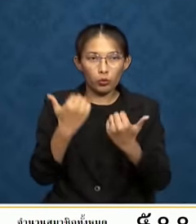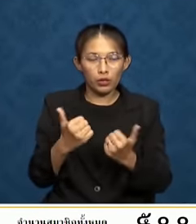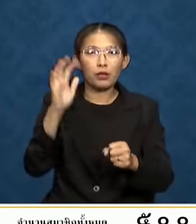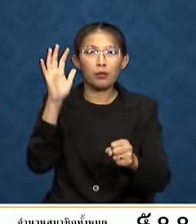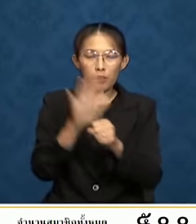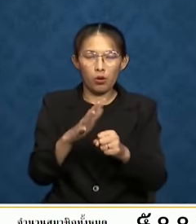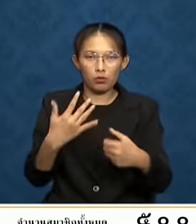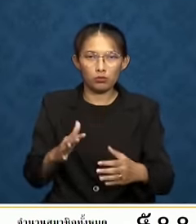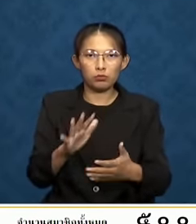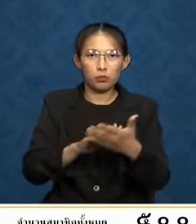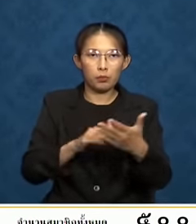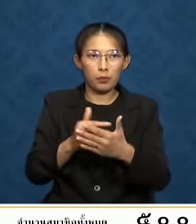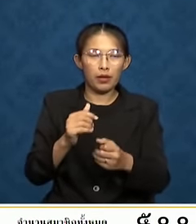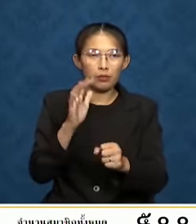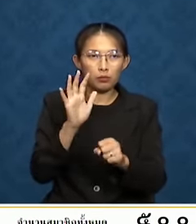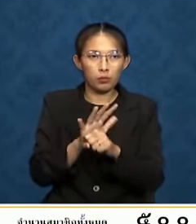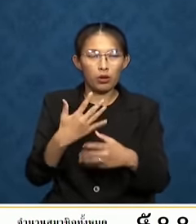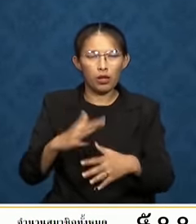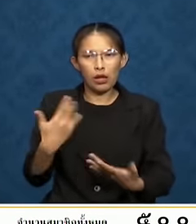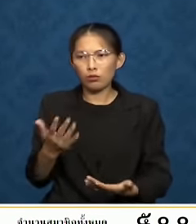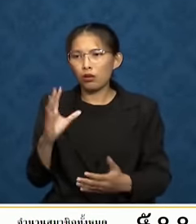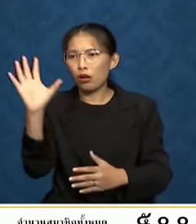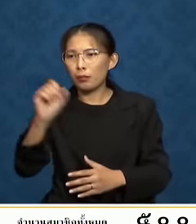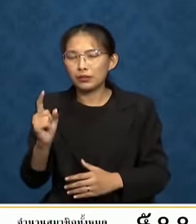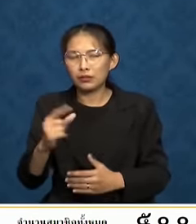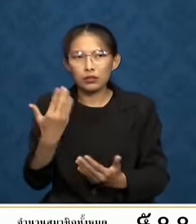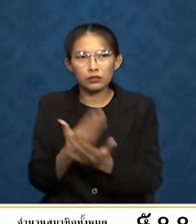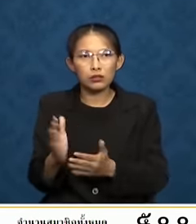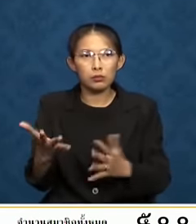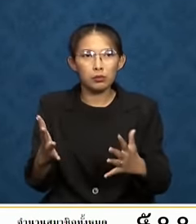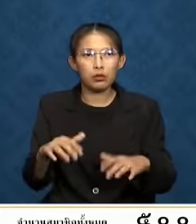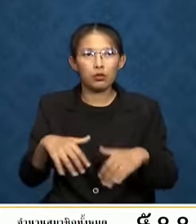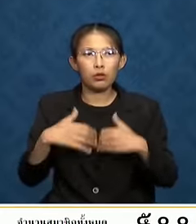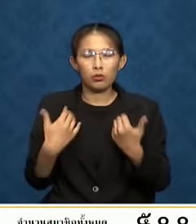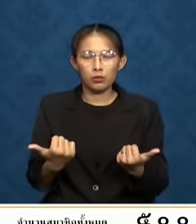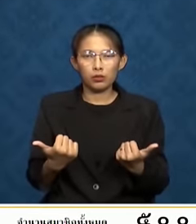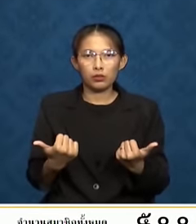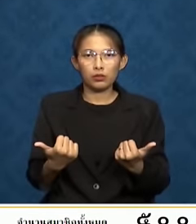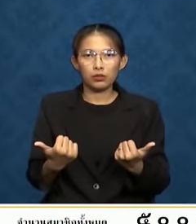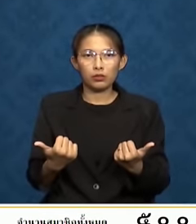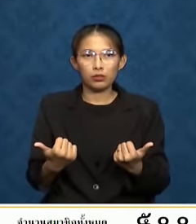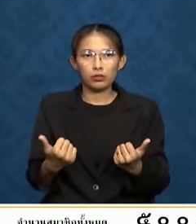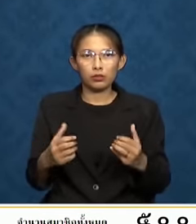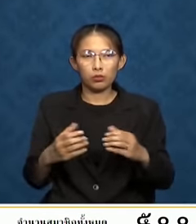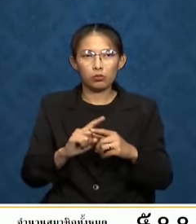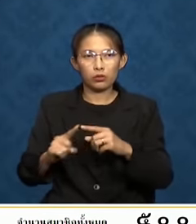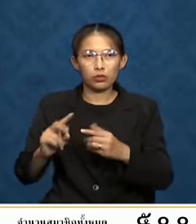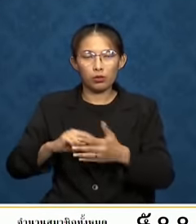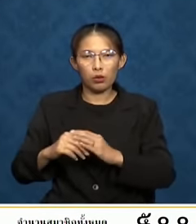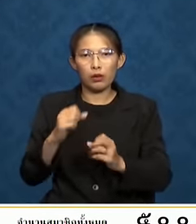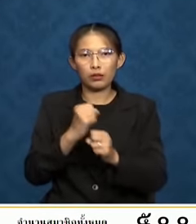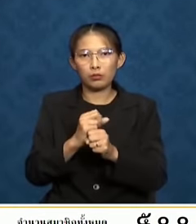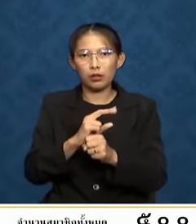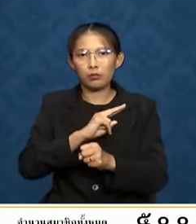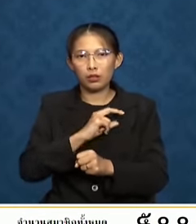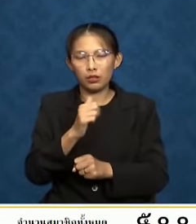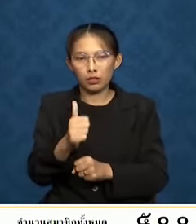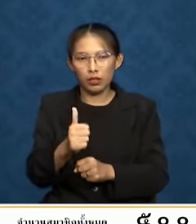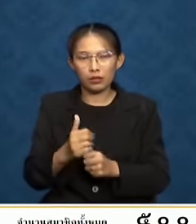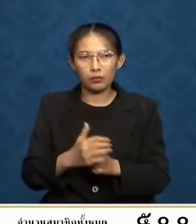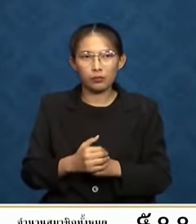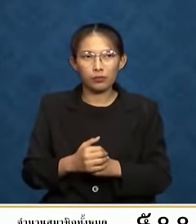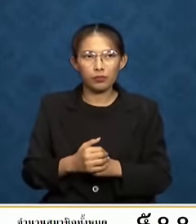ครับอ้าได้มาจากไหนไม่เห็นงบซื้อท่านวันนี้เนี่ยหลายเหล่าทัพผลิตโดนเองได้แล้วนะแล้วก็ไม่ขี้เหร่